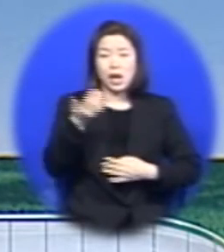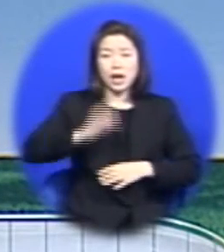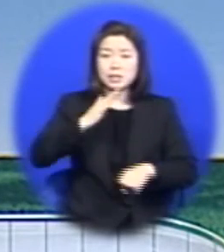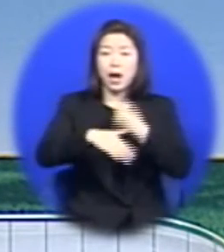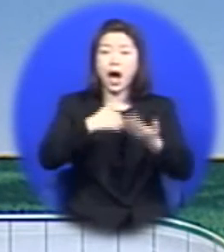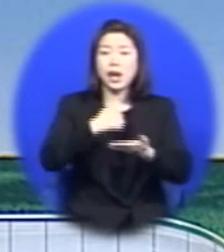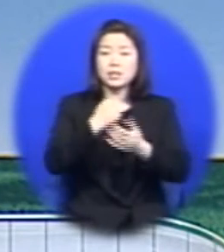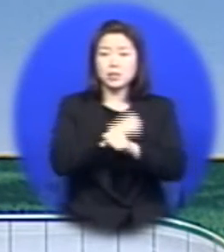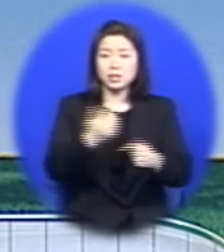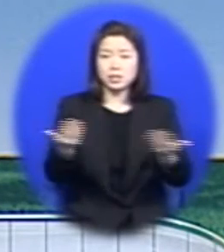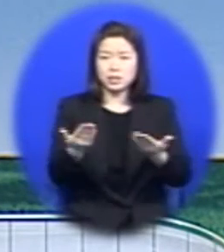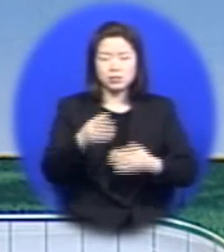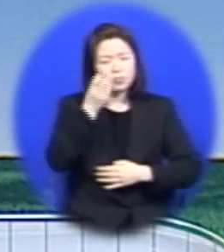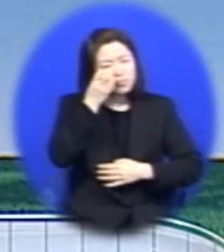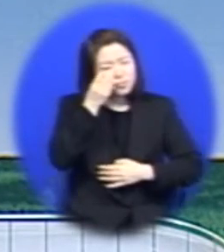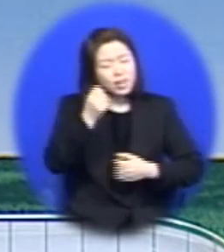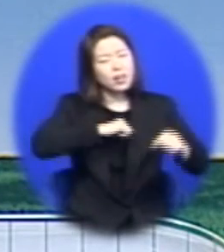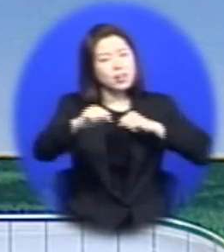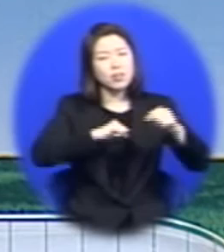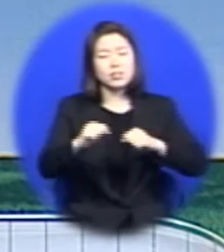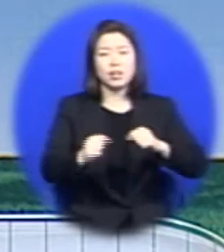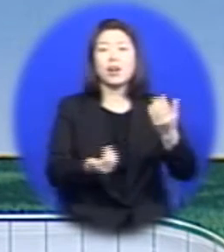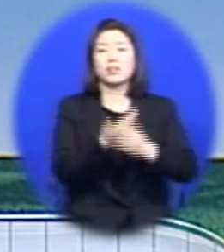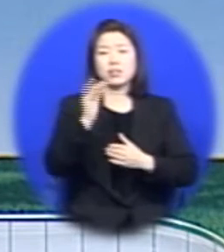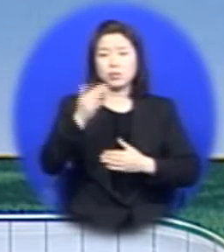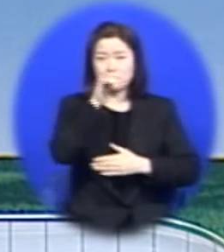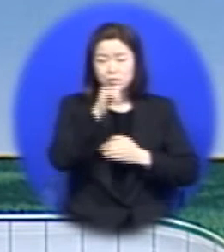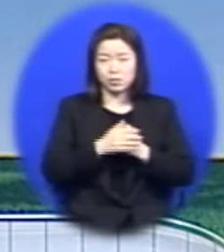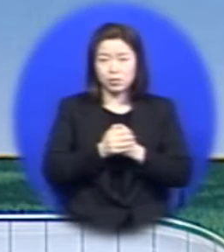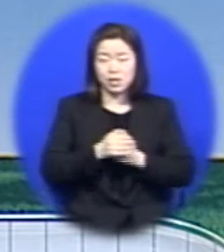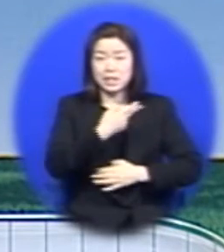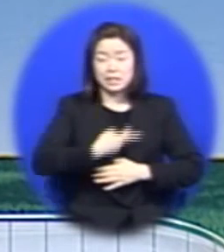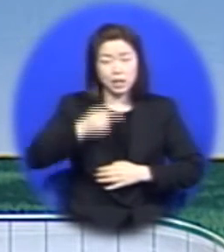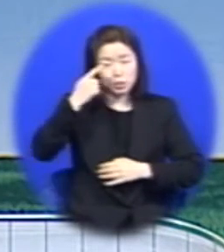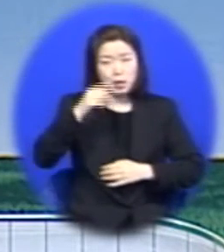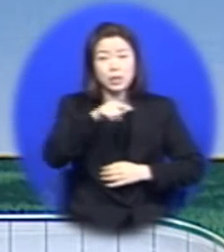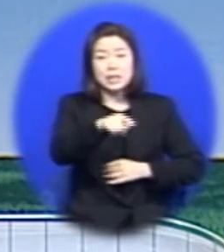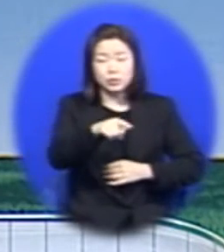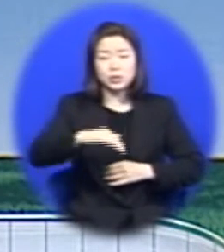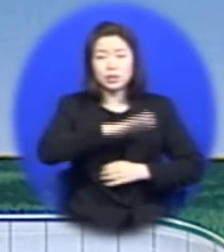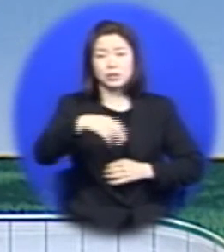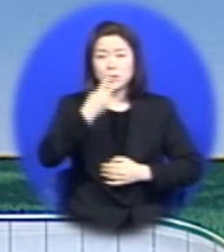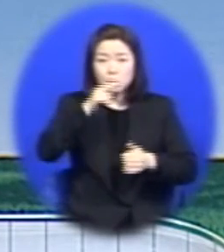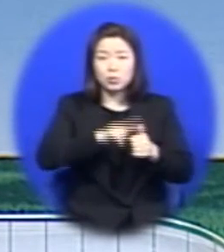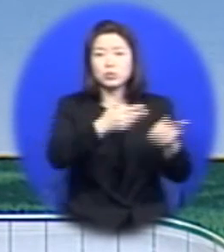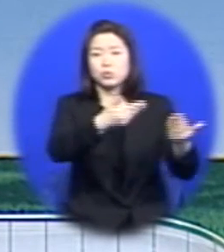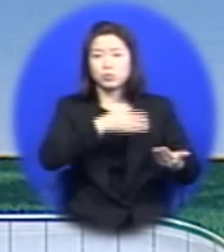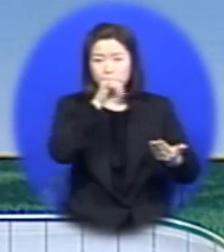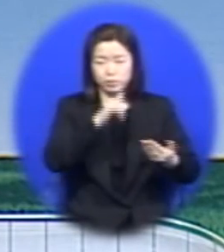하시는 일은 이상할 정도로 역사가 일어나요. 사도 바울이 우리에게 그 도전을 하고 계시는 겁니다.